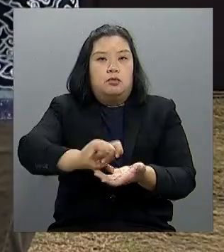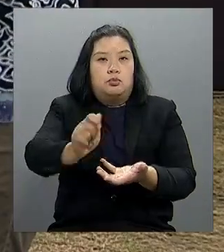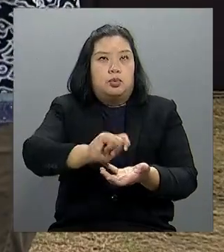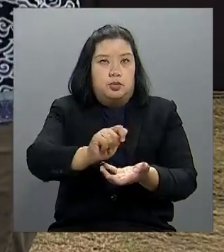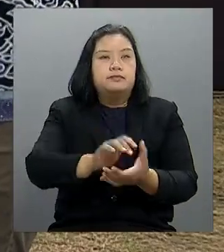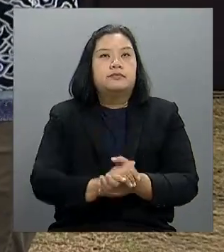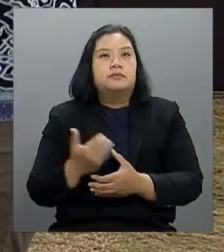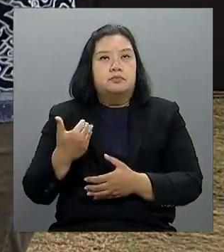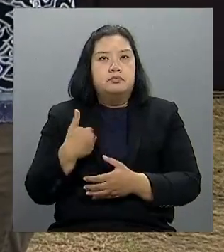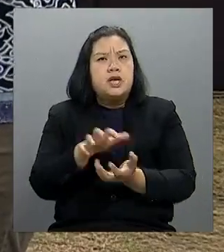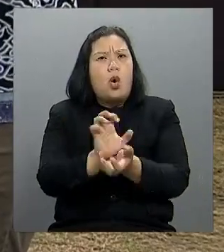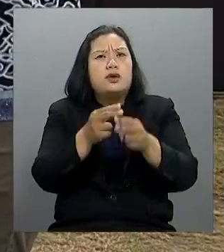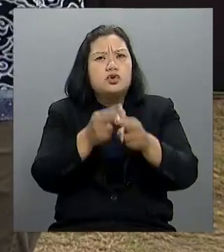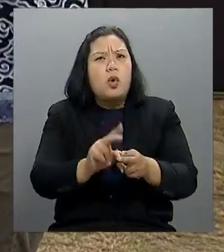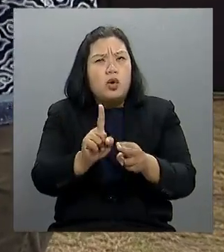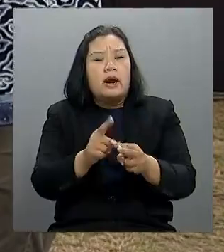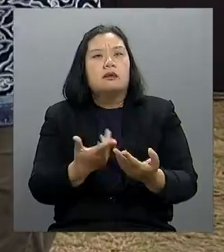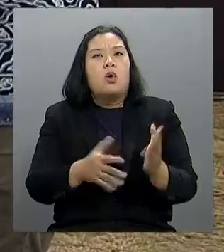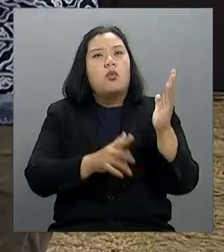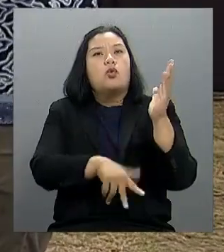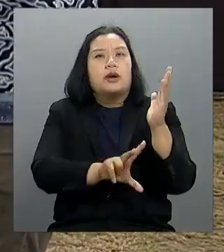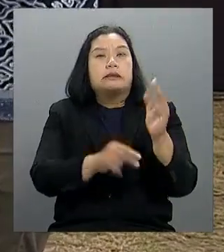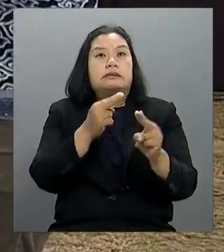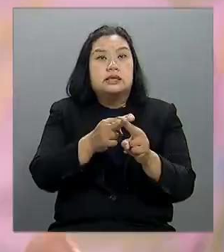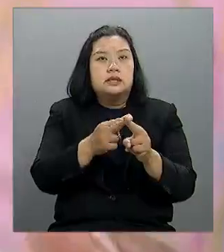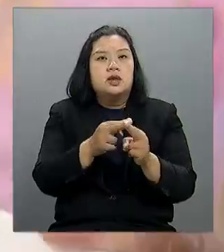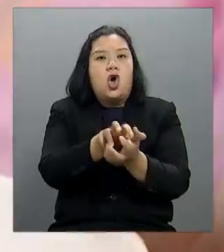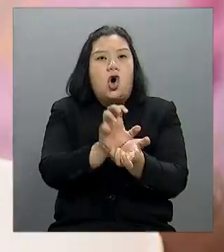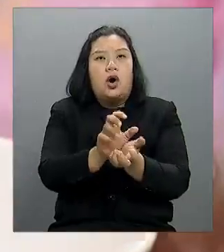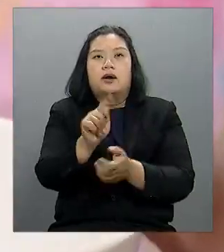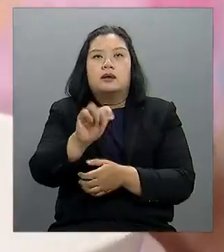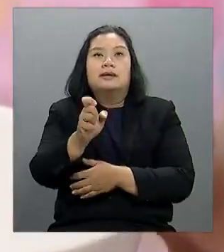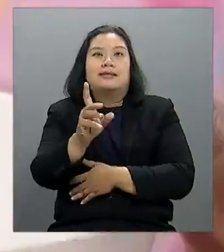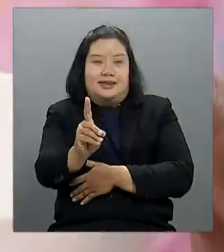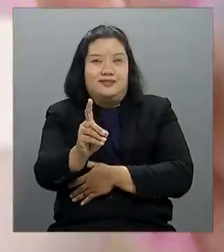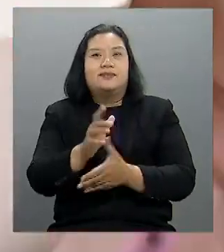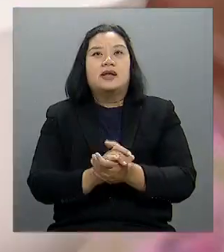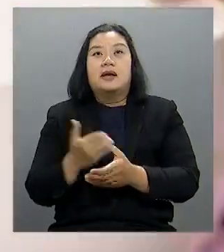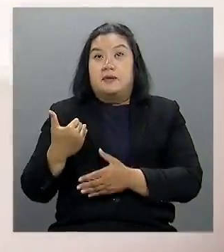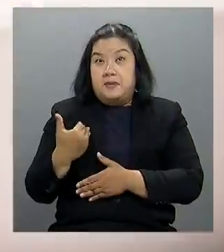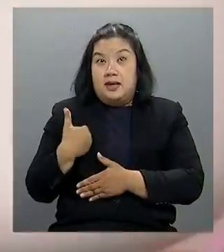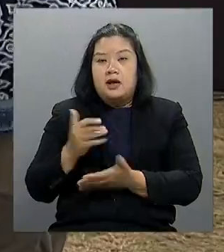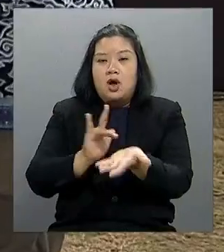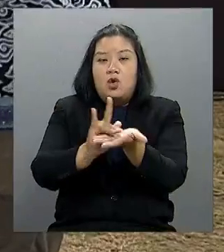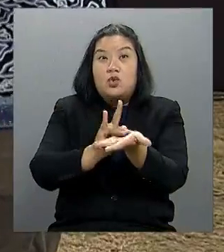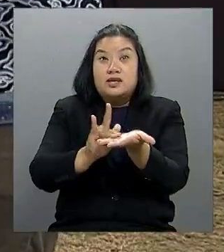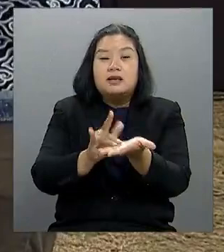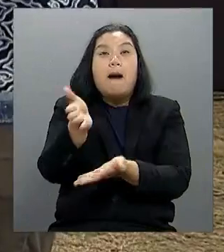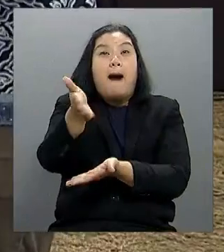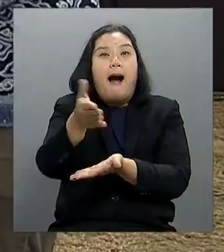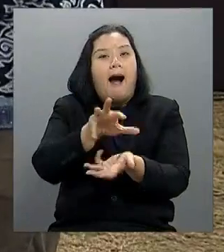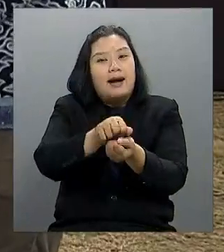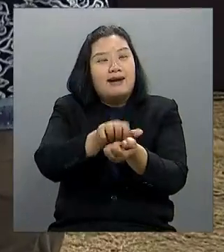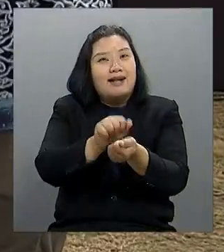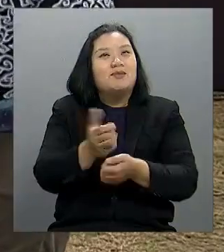มันจะหวานค่ะอันนี้ก็จะเป็นพิเศษแล้วก็จะมีลูกชิ้นปลานะคะแล้วก็จะมีกุ้งค่ะ ครับแล้วก็ใส่ผักด้วย ใช่ค่ะ